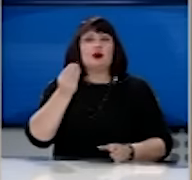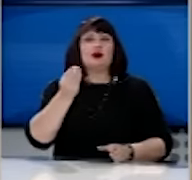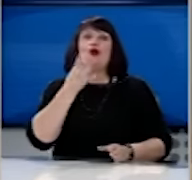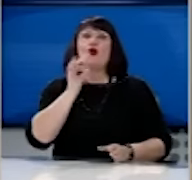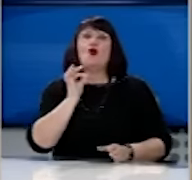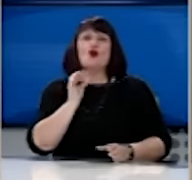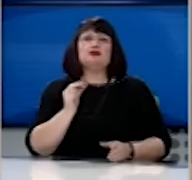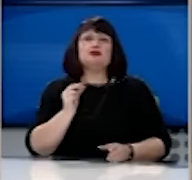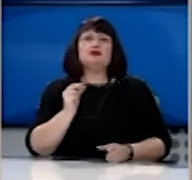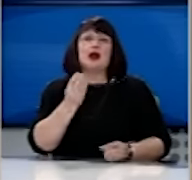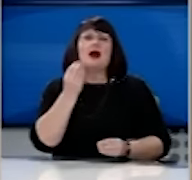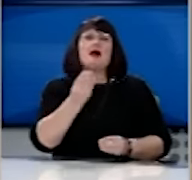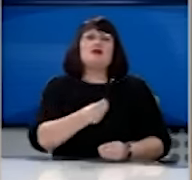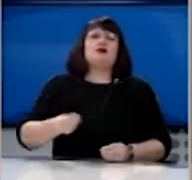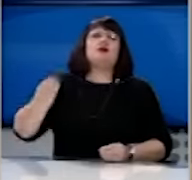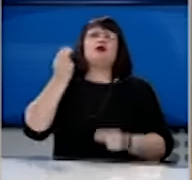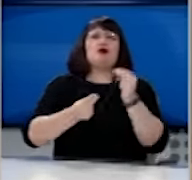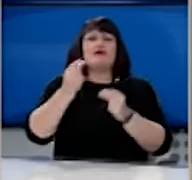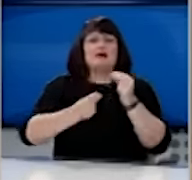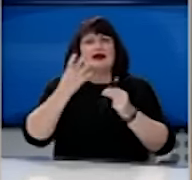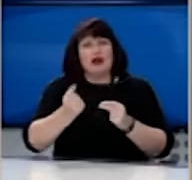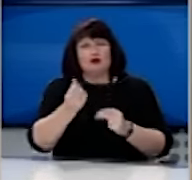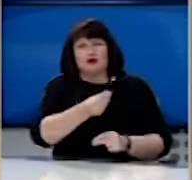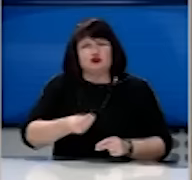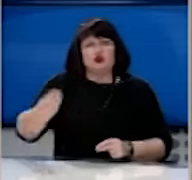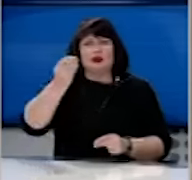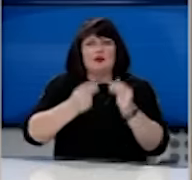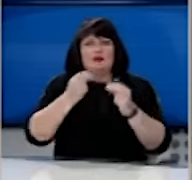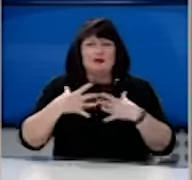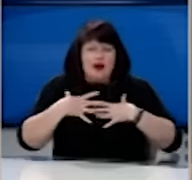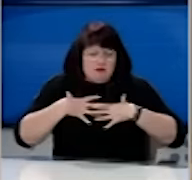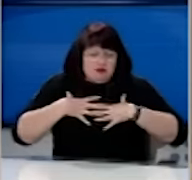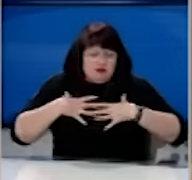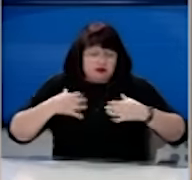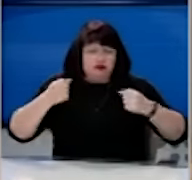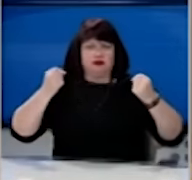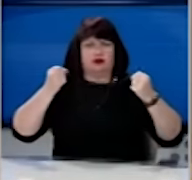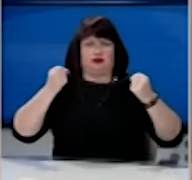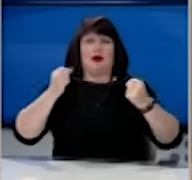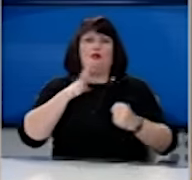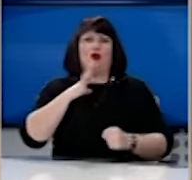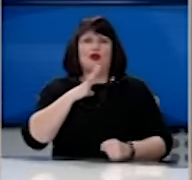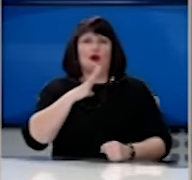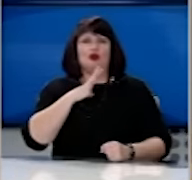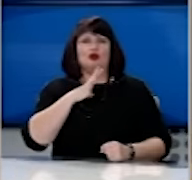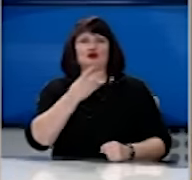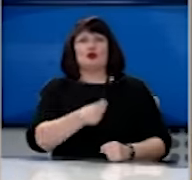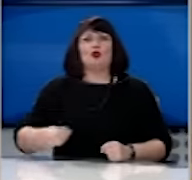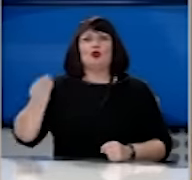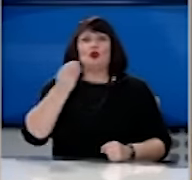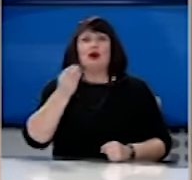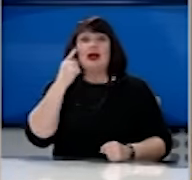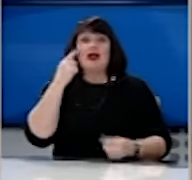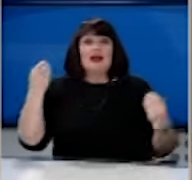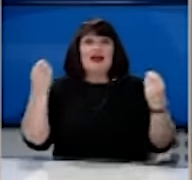όσο συσσωρεύονται τα προβλήματα, όσο συσσωρεύεται η οργή, όσο περισσότερο εμφατική γίνεται η